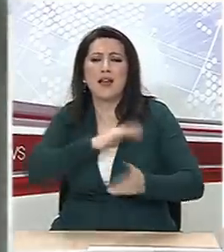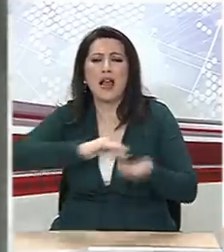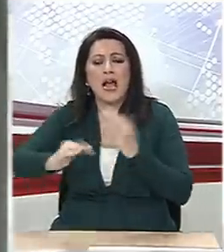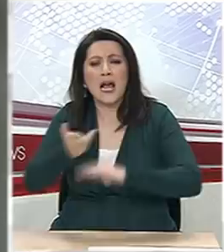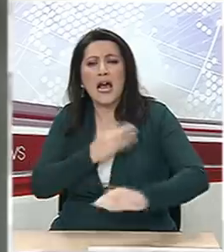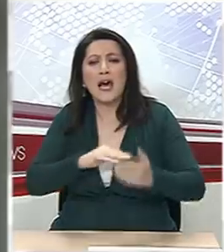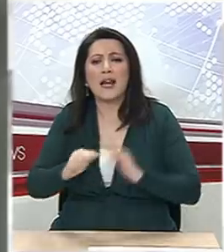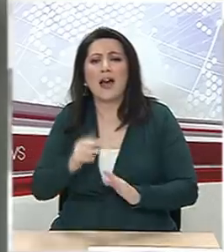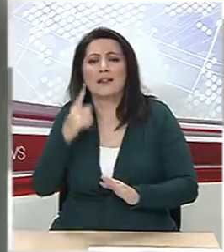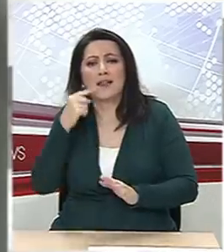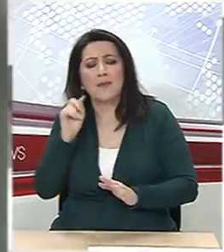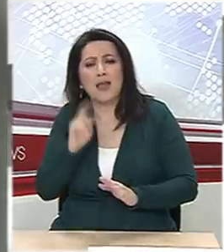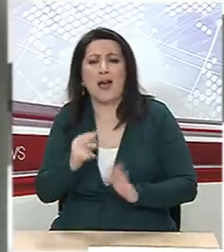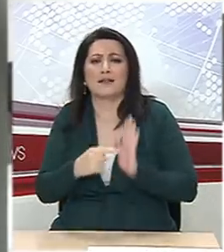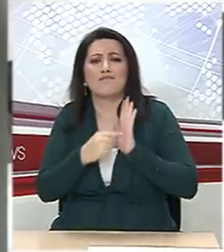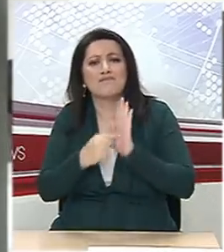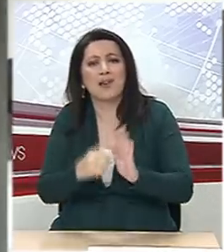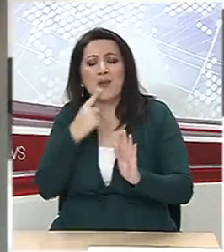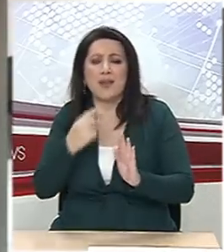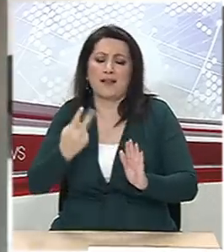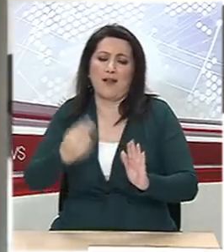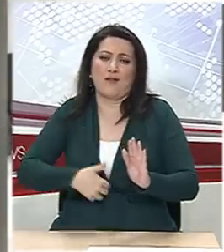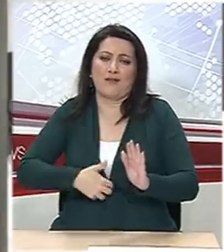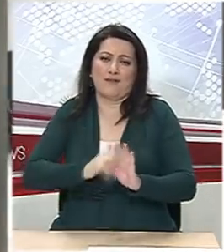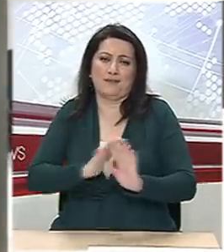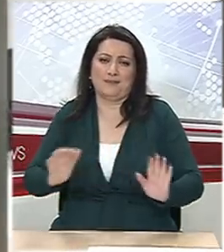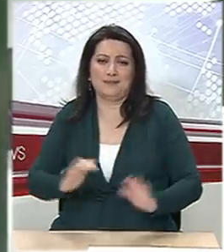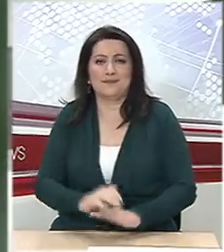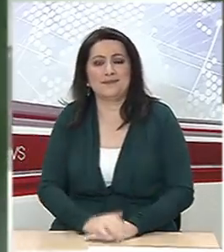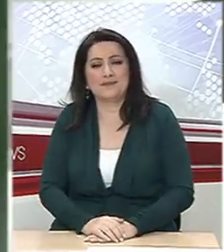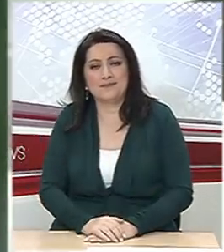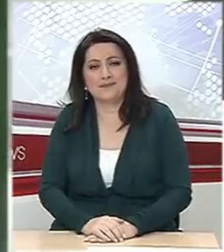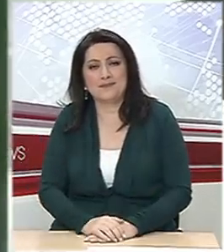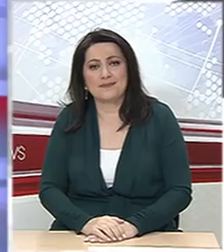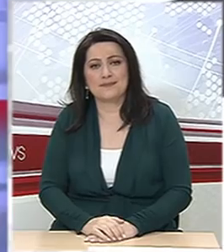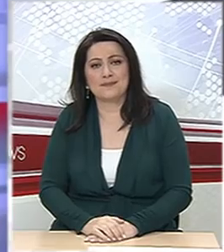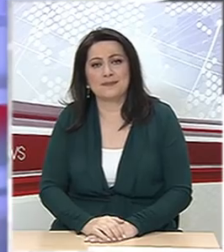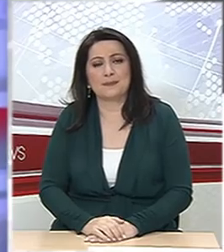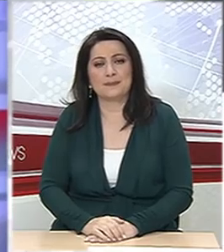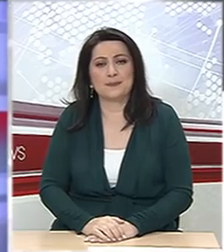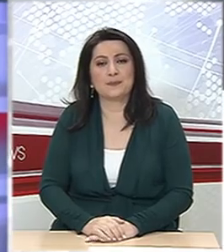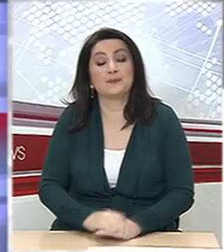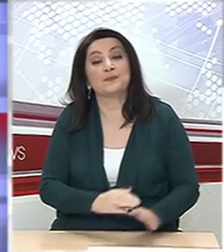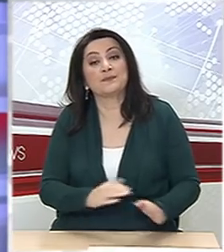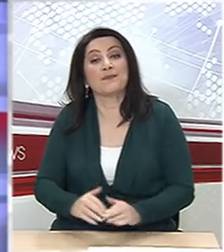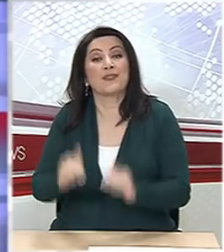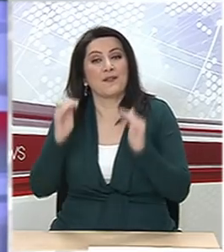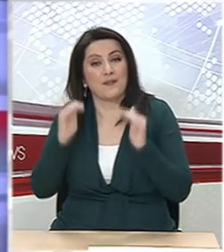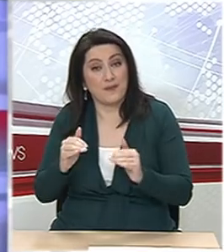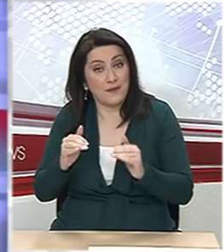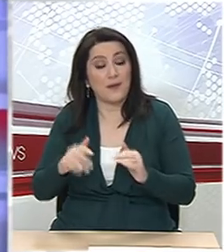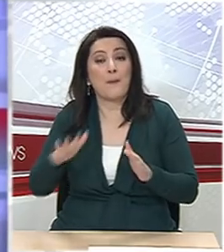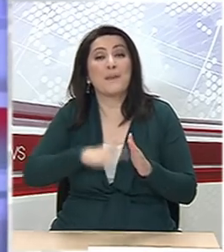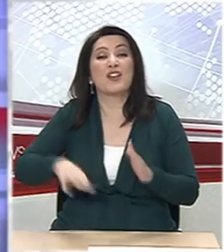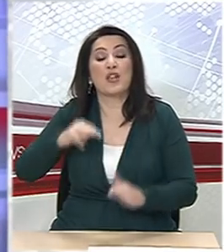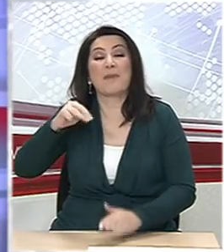σε παροδία και προσέφεραν στους φαν της πολύ γέλιο. Θα μείνουμε στις